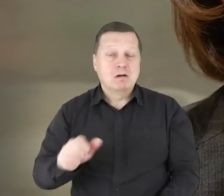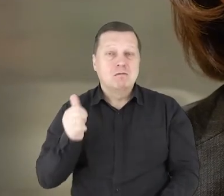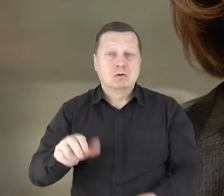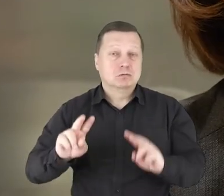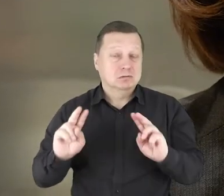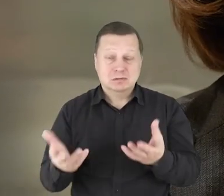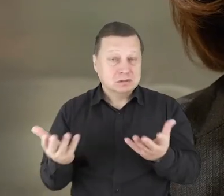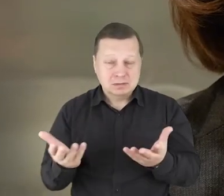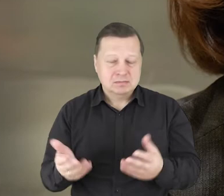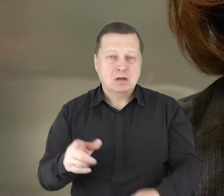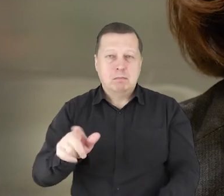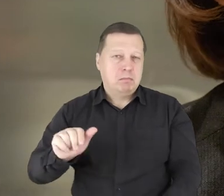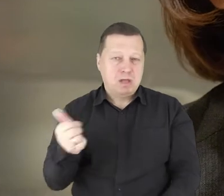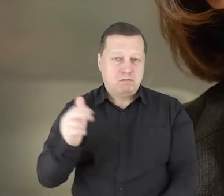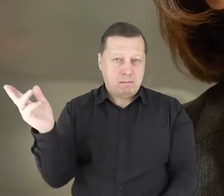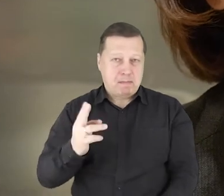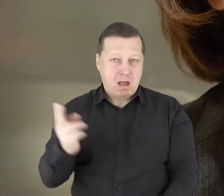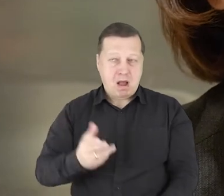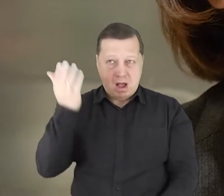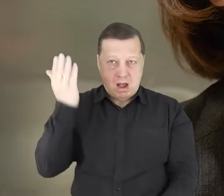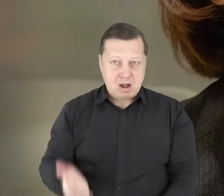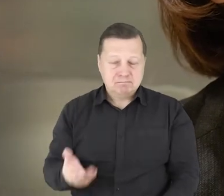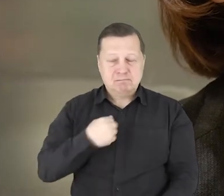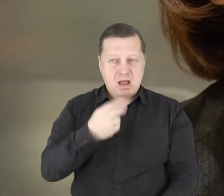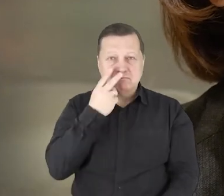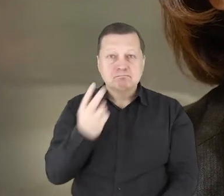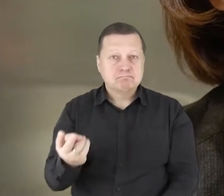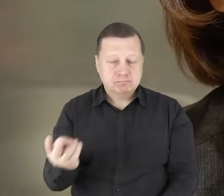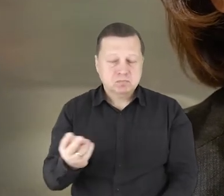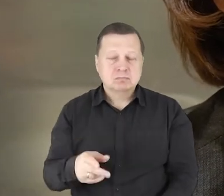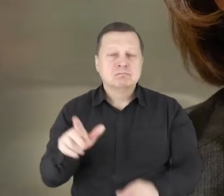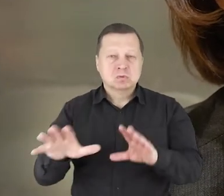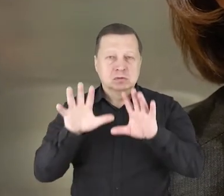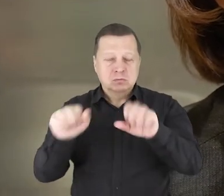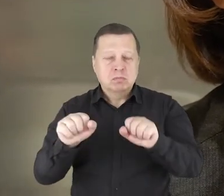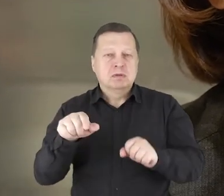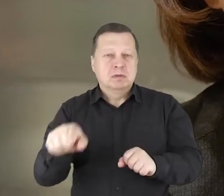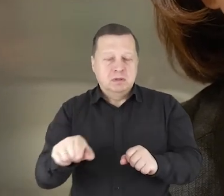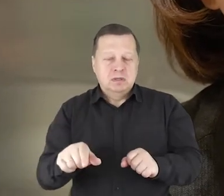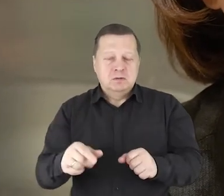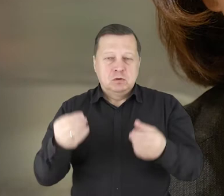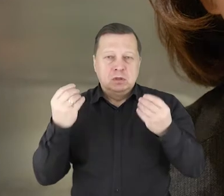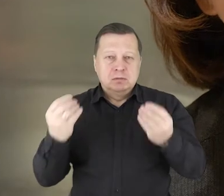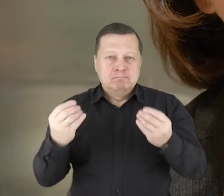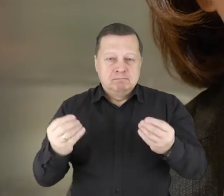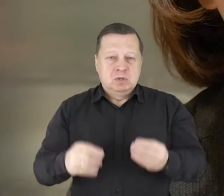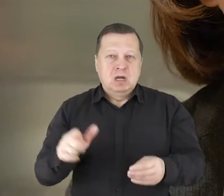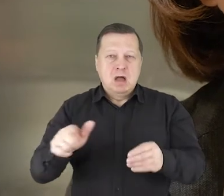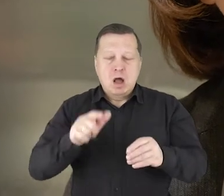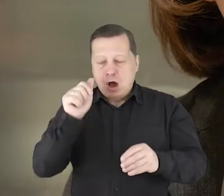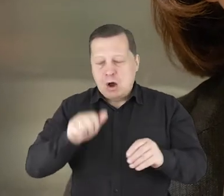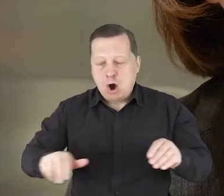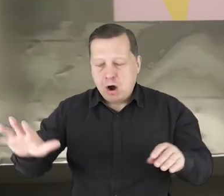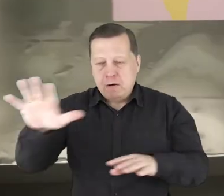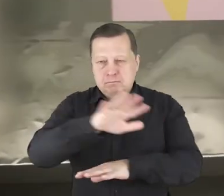że Wilhelm był pierwszym malarzem, u którego ja zobaczyłam uchwycenie współczesnego fenomenu